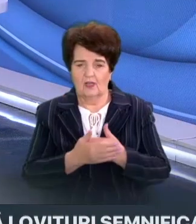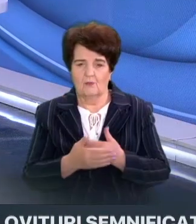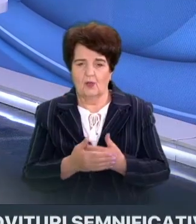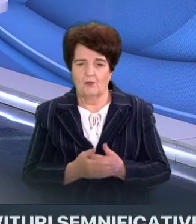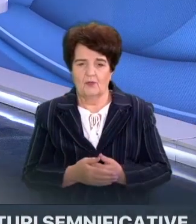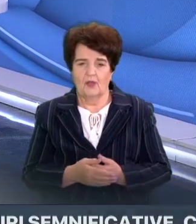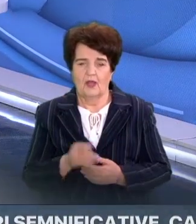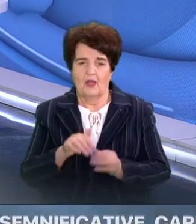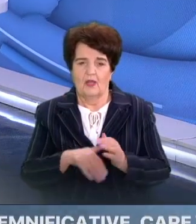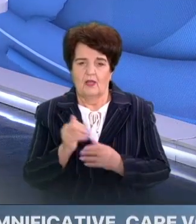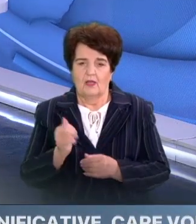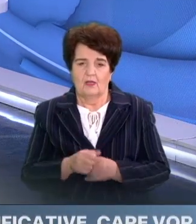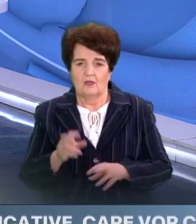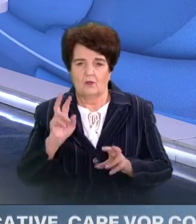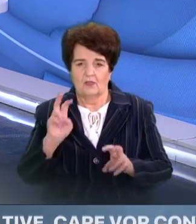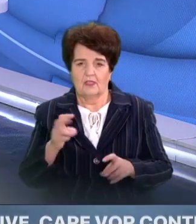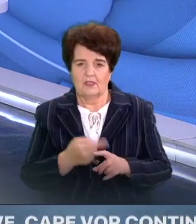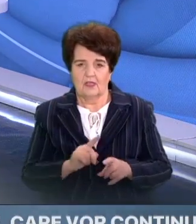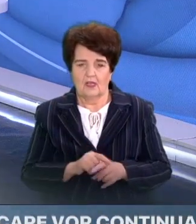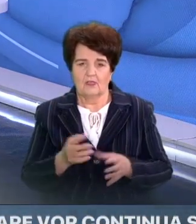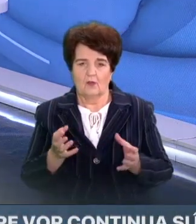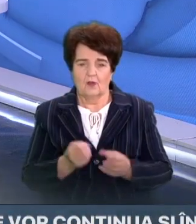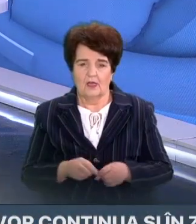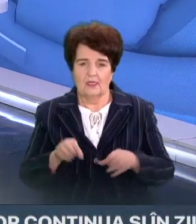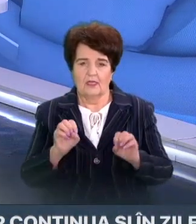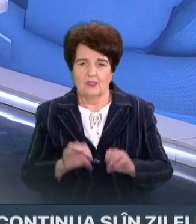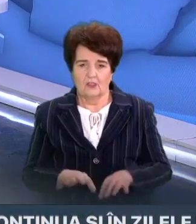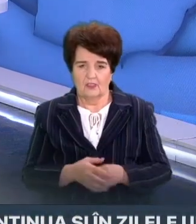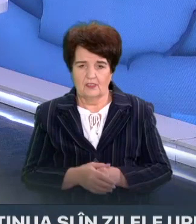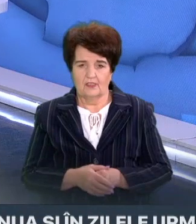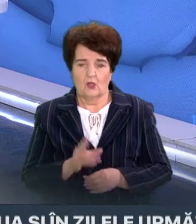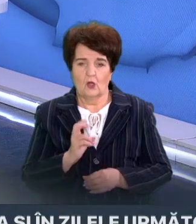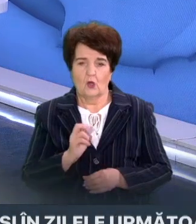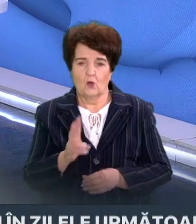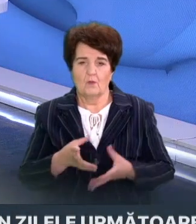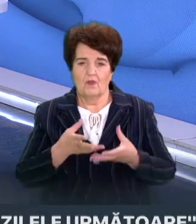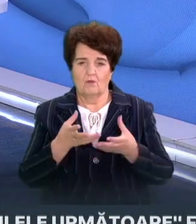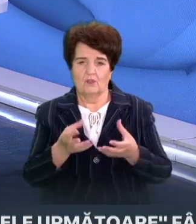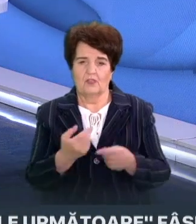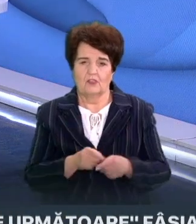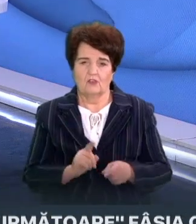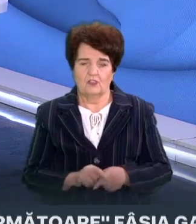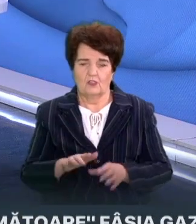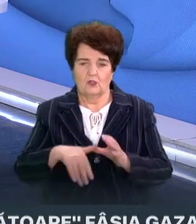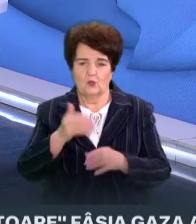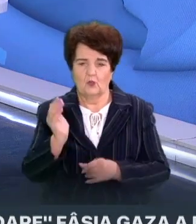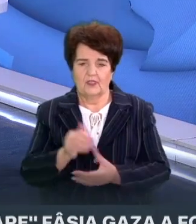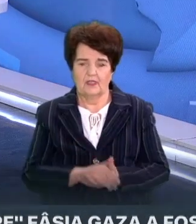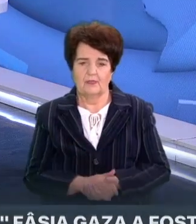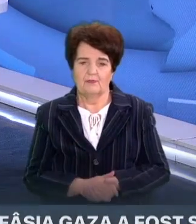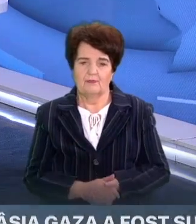Poate fi înțeles contextul în care s-au luat aceste decizii, dar totuși, cum au influențat acest scrutin?